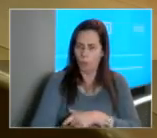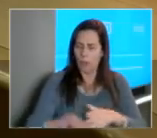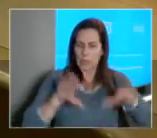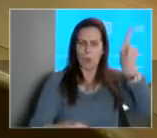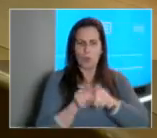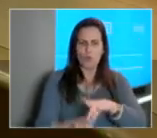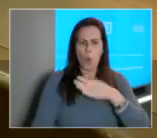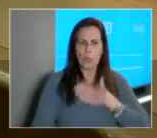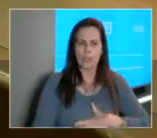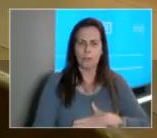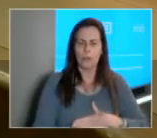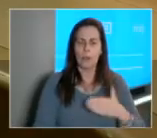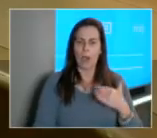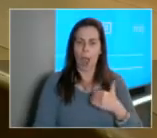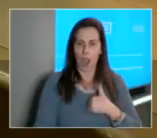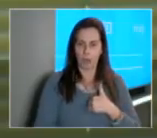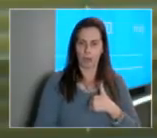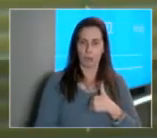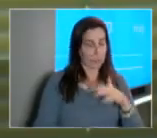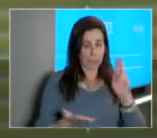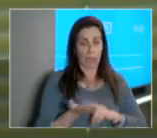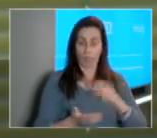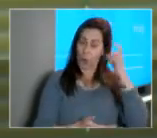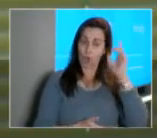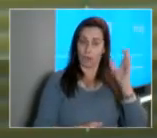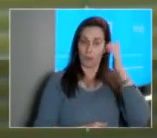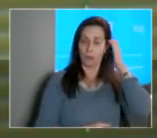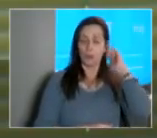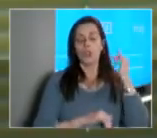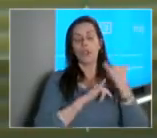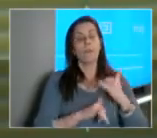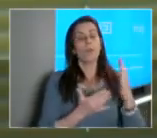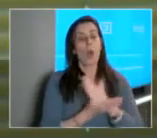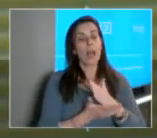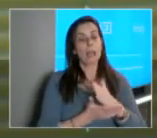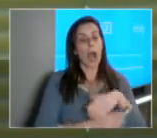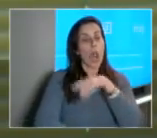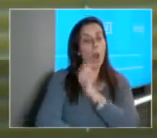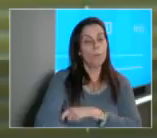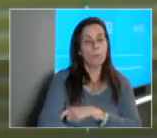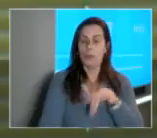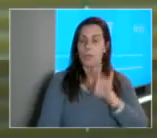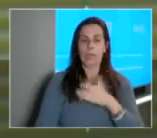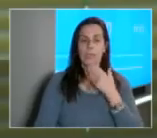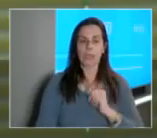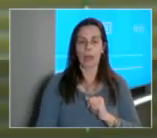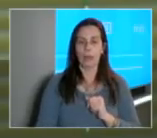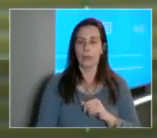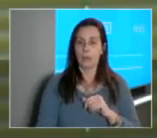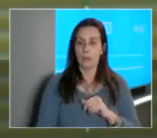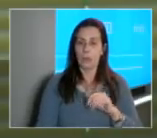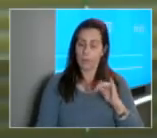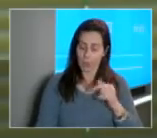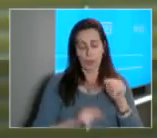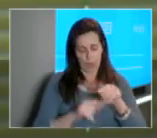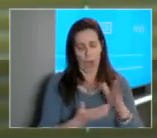רוצה. אני הערכתי וצדקתי שיביאו החלטה באום נגדנו, ואכן